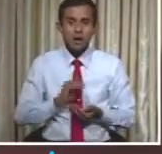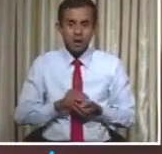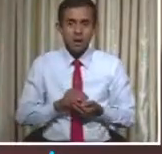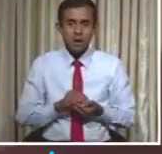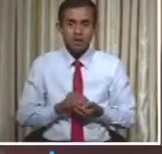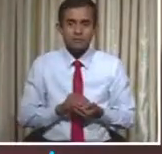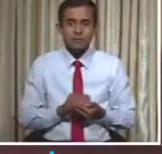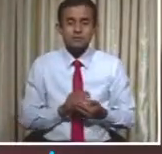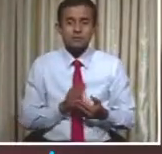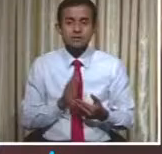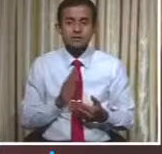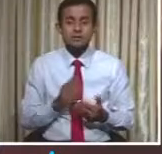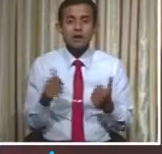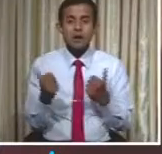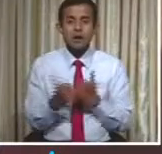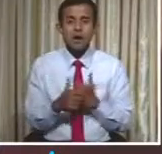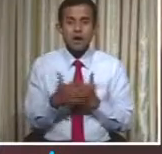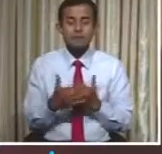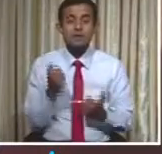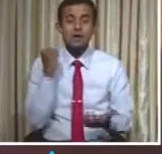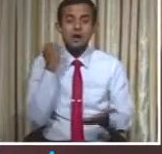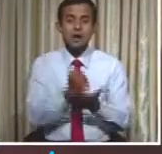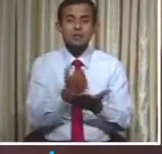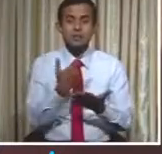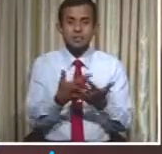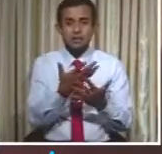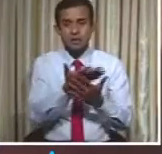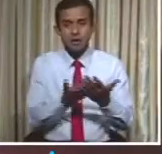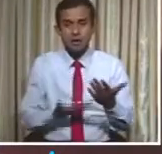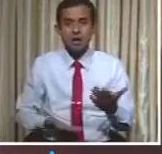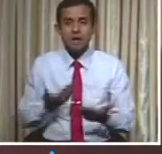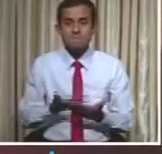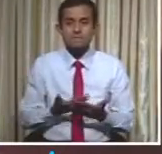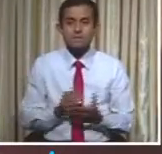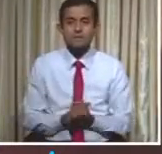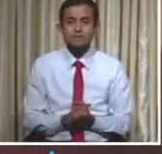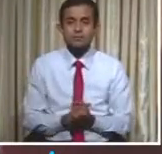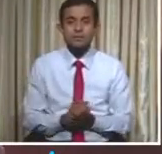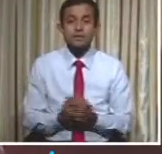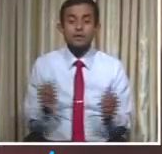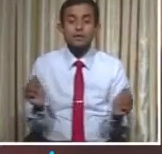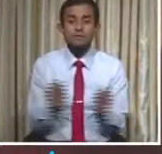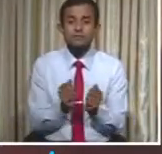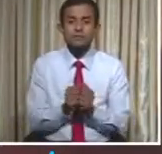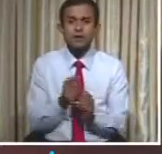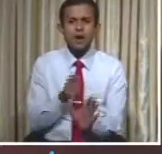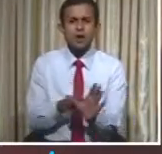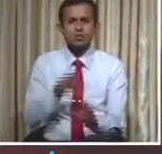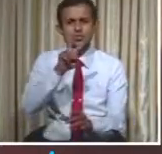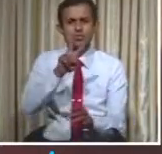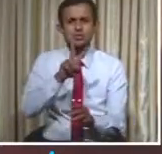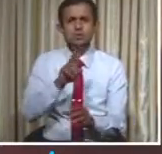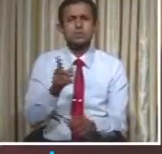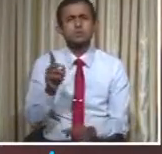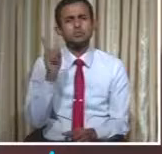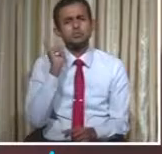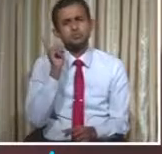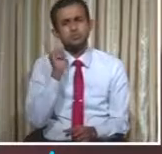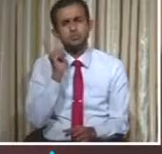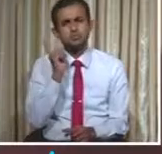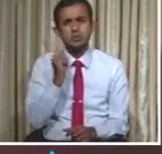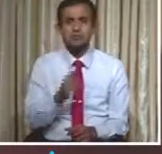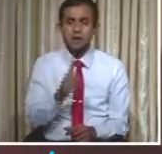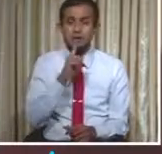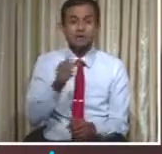පිළිබඳව තියෙනවා සකස් කරපු ලිපි ලේඛන. එතකොට හැබැයි ඒ ක්‍රියාමාර්ගය දැන් අවුරුදු දෙකක් ගිලත් ප්‍රමාදයි. මම කියන්නේ